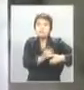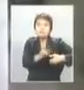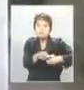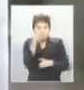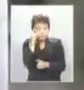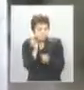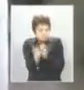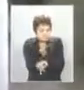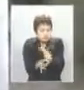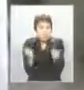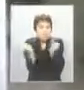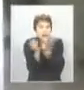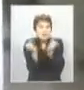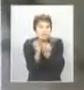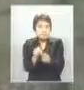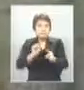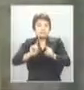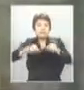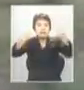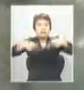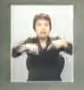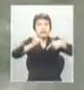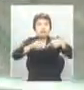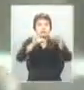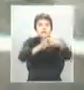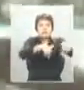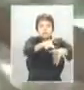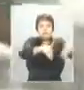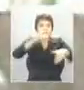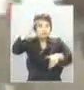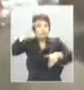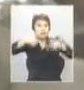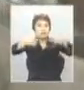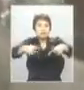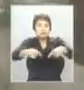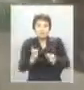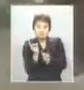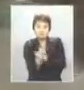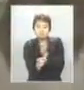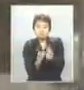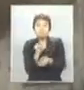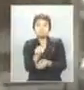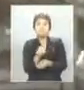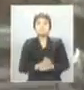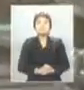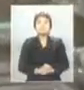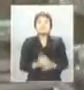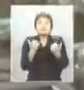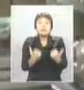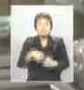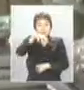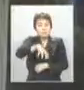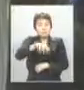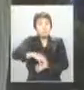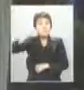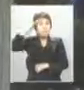อง unsereเหตุเพส้างสถananการณใหเกิดความขัดแยง aหวางปชาชนกัเจ้านะที่ซึขณะนี้กองอมนoidการรกษาามมนคงภายในภ